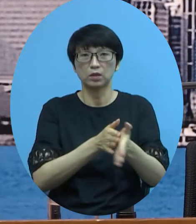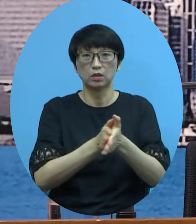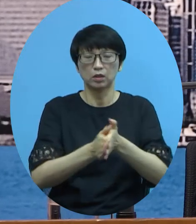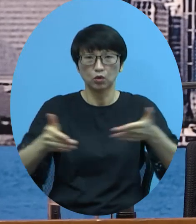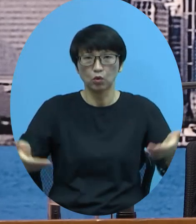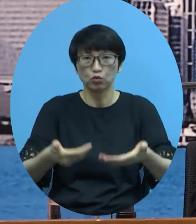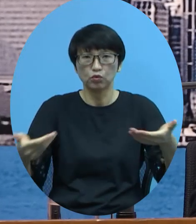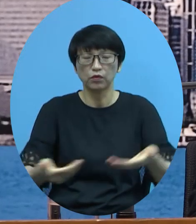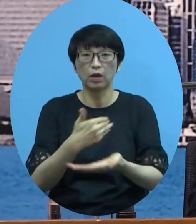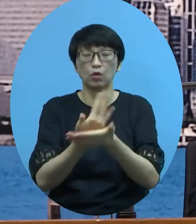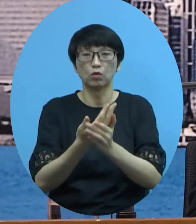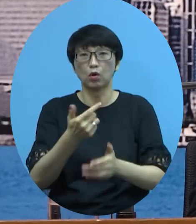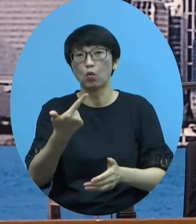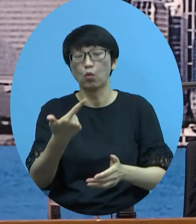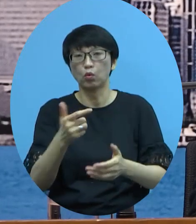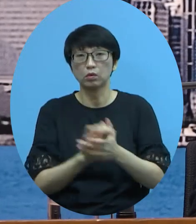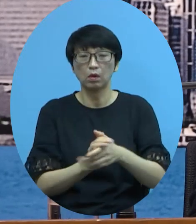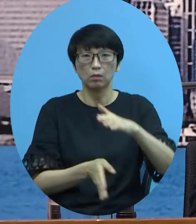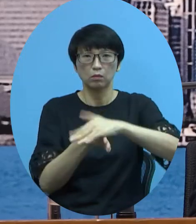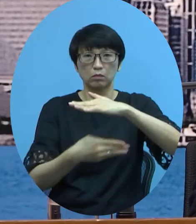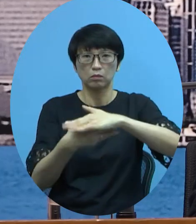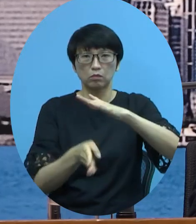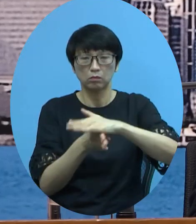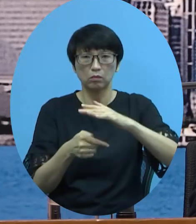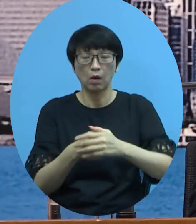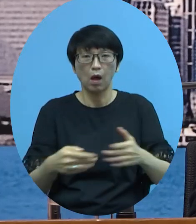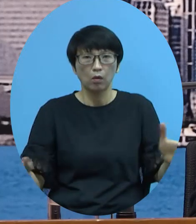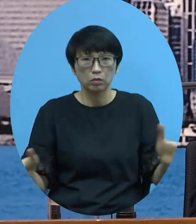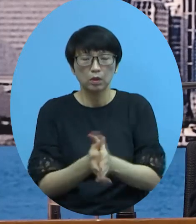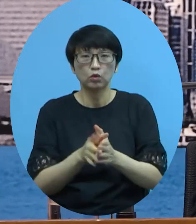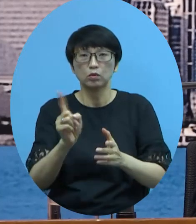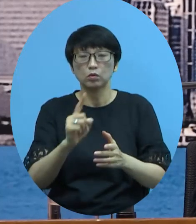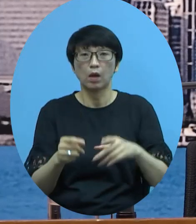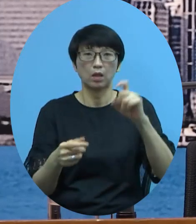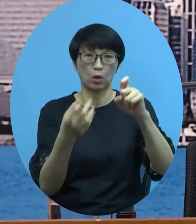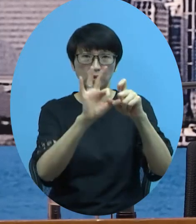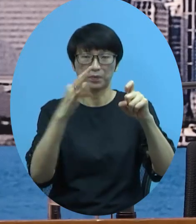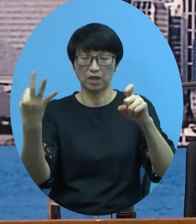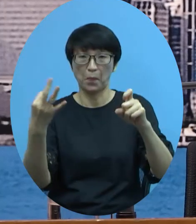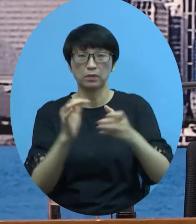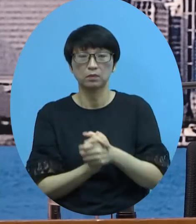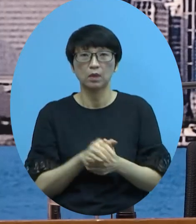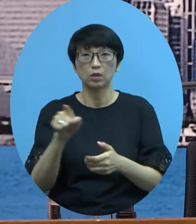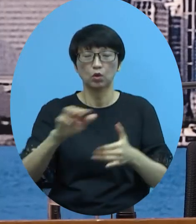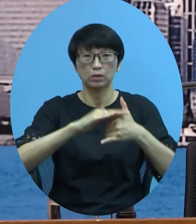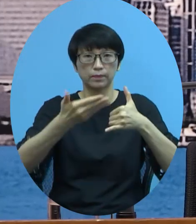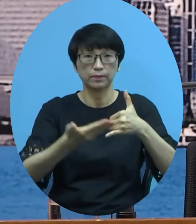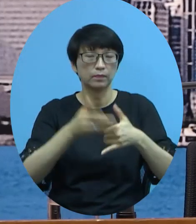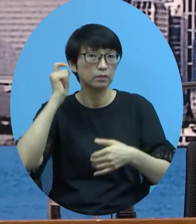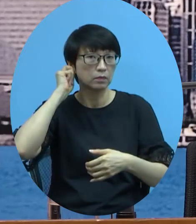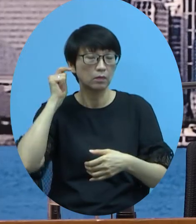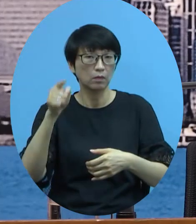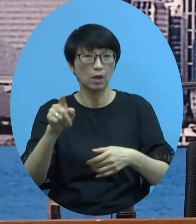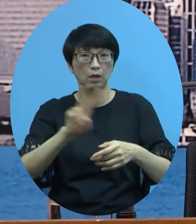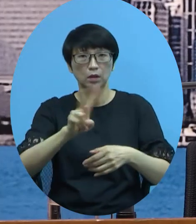中招，其實其他基本都係即係中招率會好高咧？同埋想問翻933嗰個 case 嗰個孕婦係咪都係住